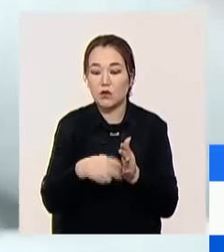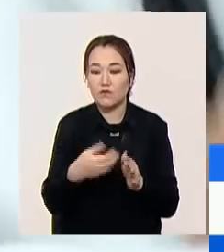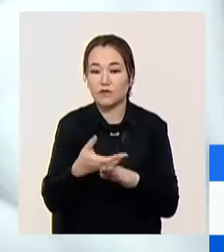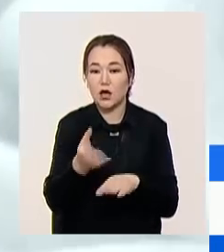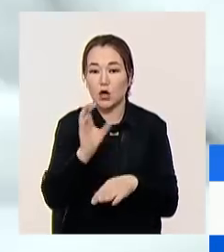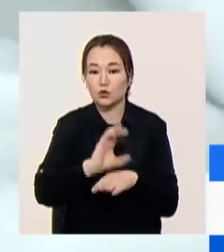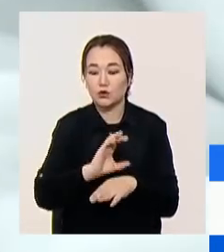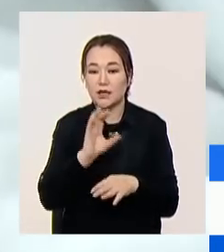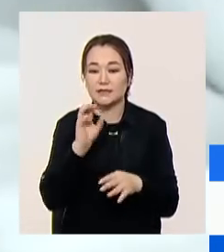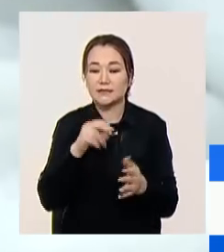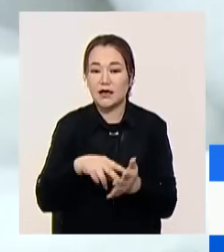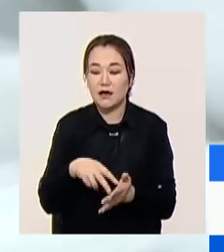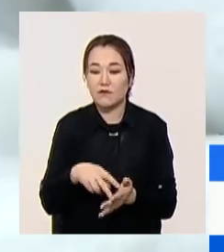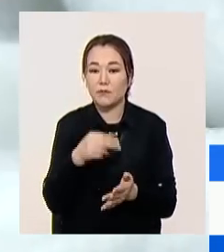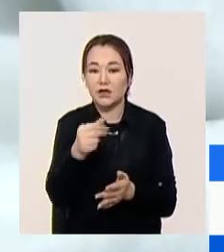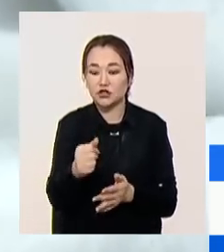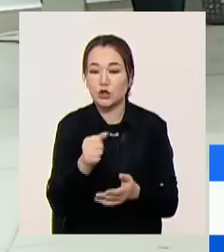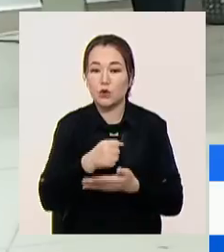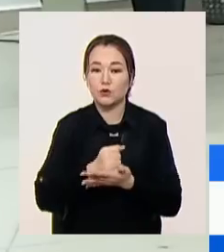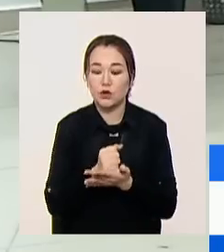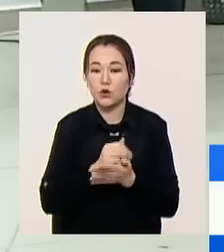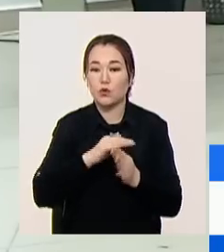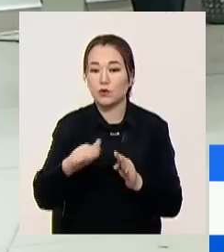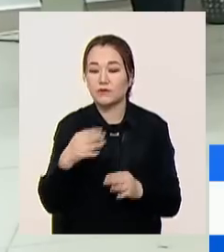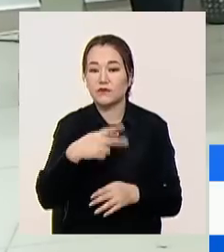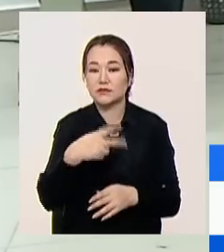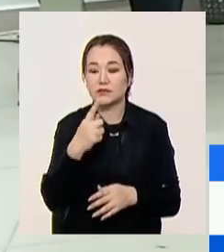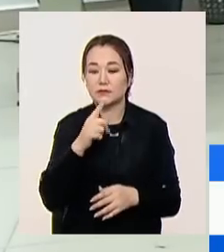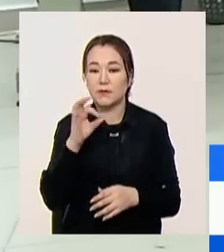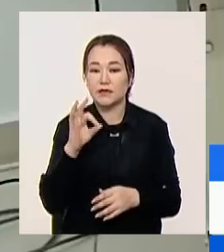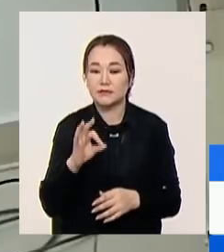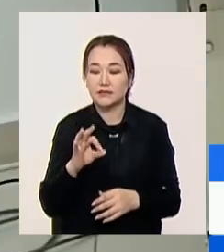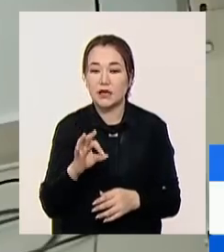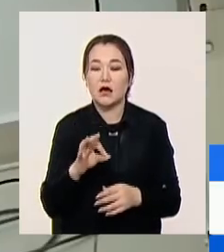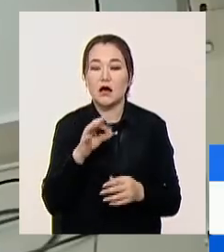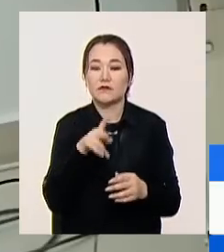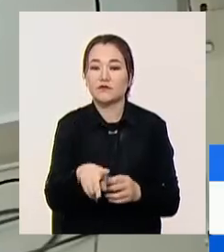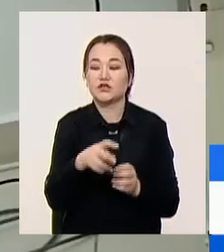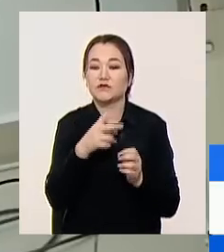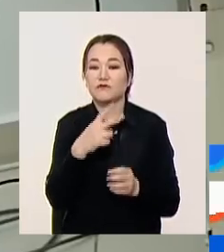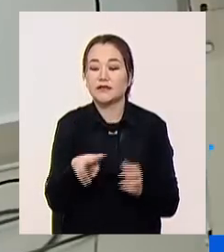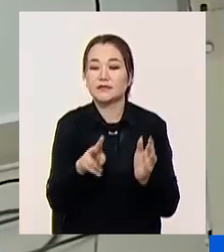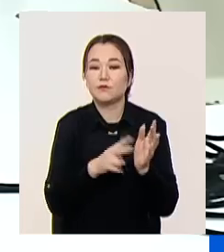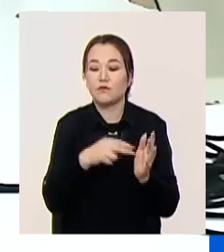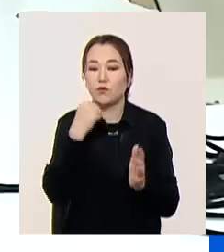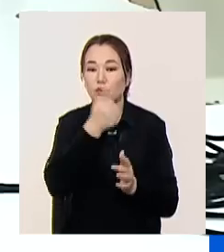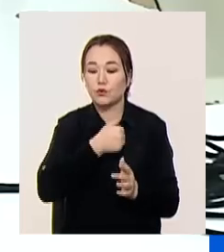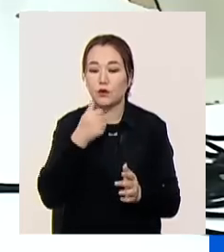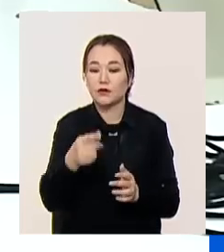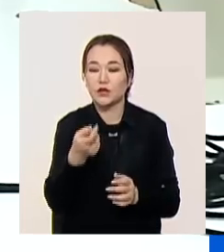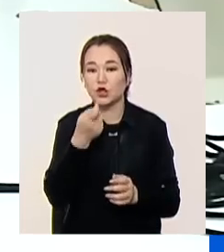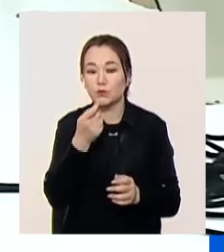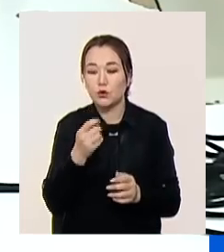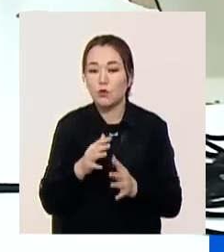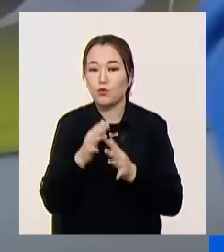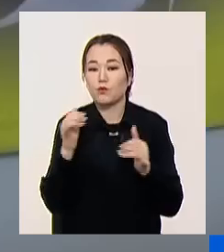нагрузку. Ставку платежа утвердили на уровне 21,5%, а к 2027 году она немного